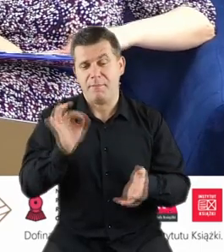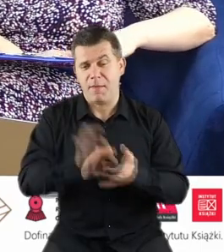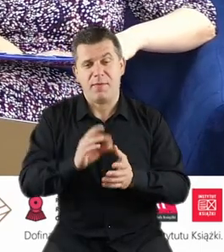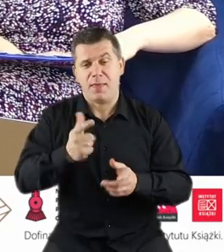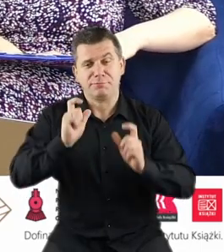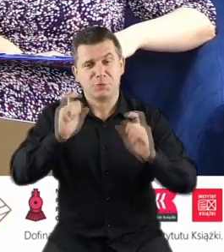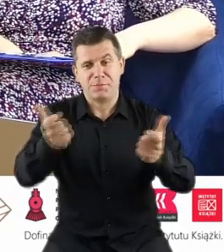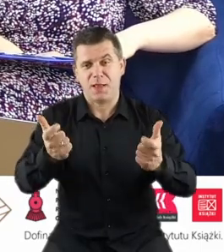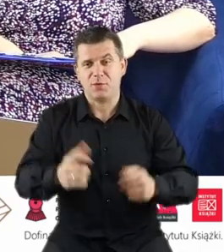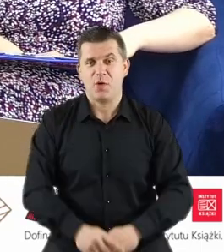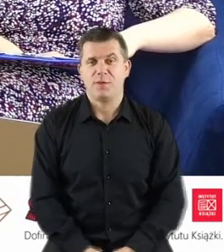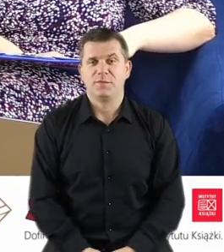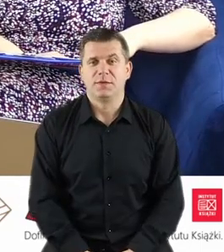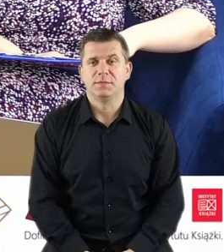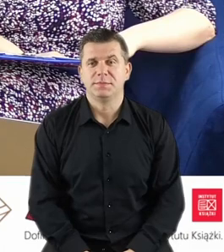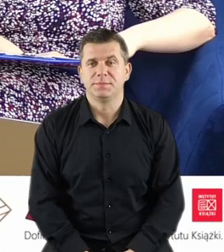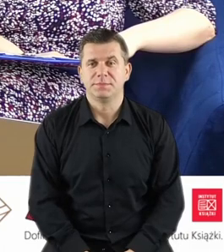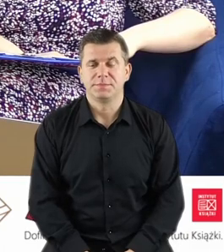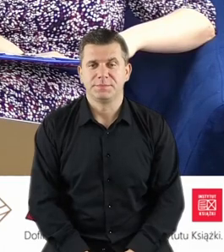nieprzypadkowe.